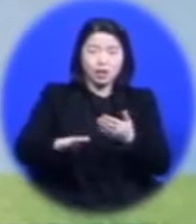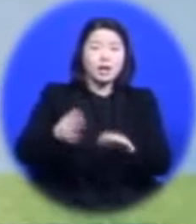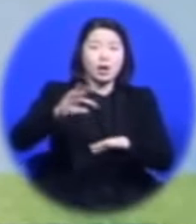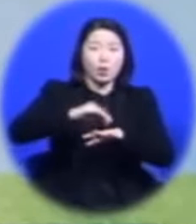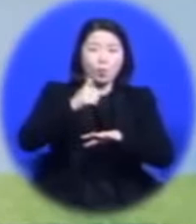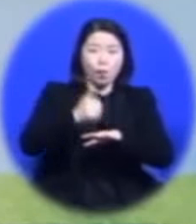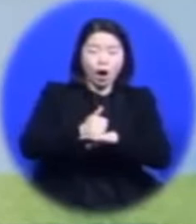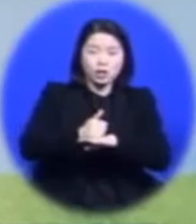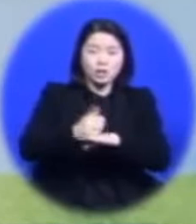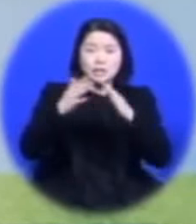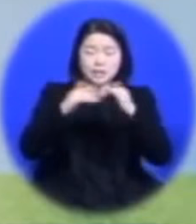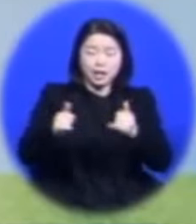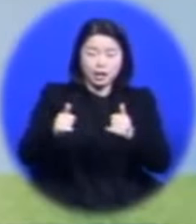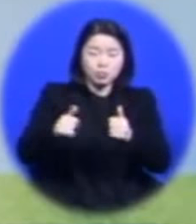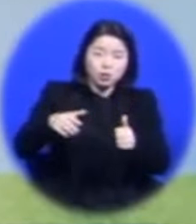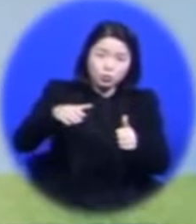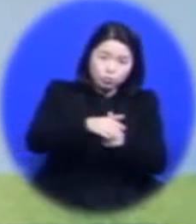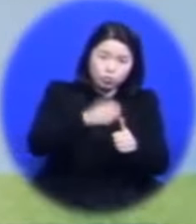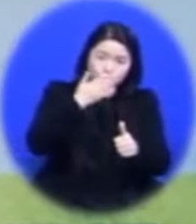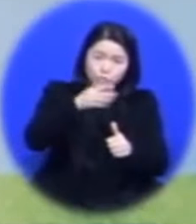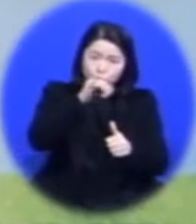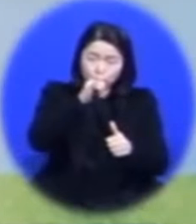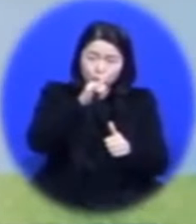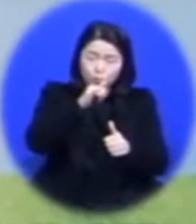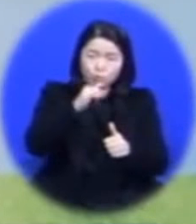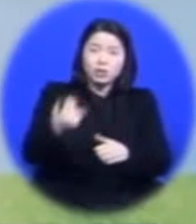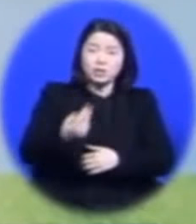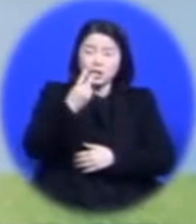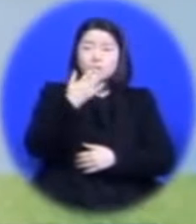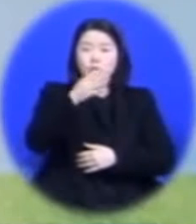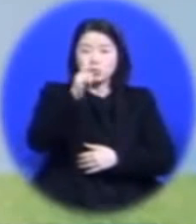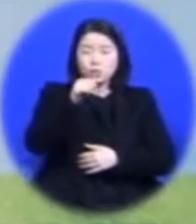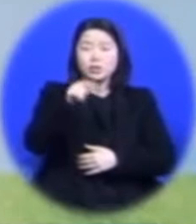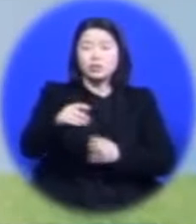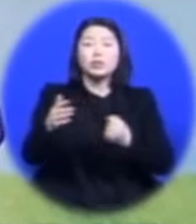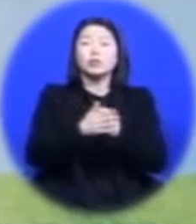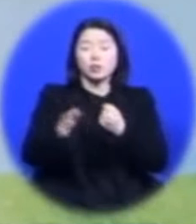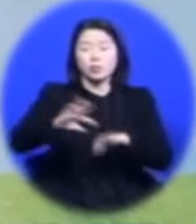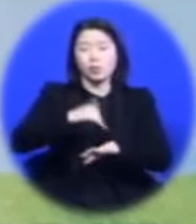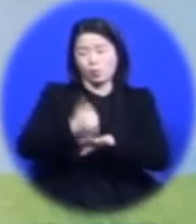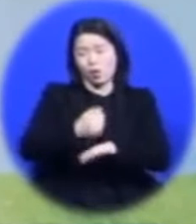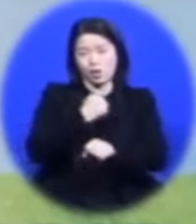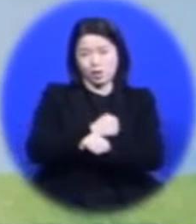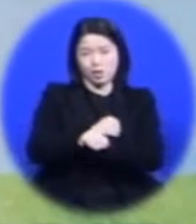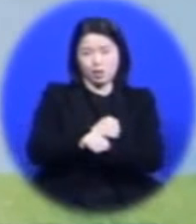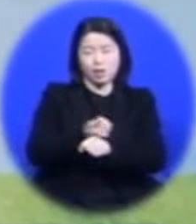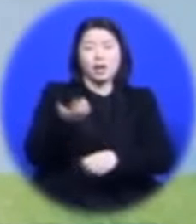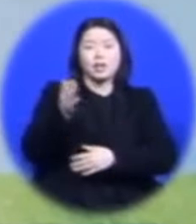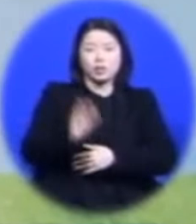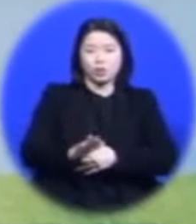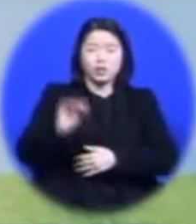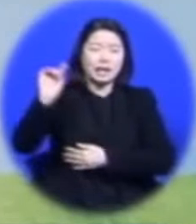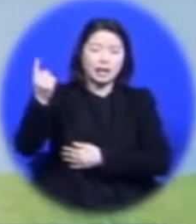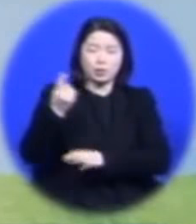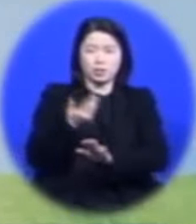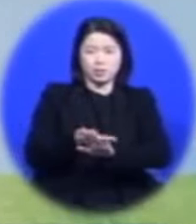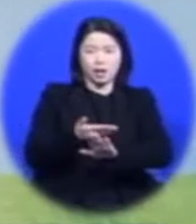죽일 수도 있고 살릴 수도 있어요 그 맛에 왕 하는 거 아닙니까 근데 다윗은 달랐어요